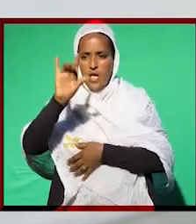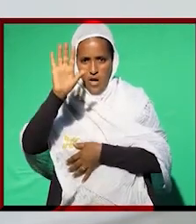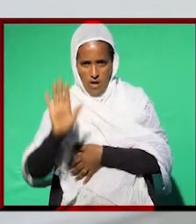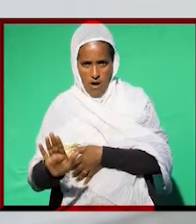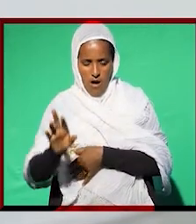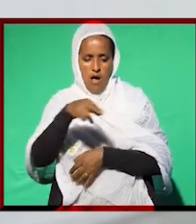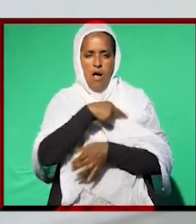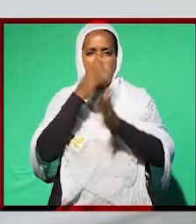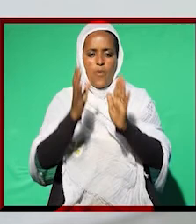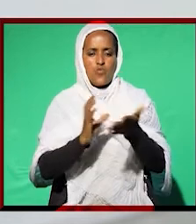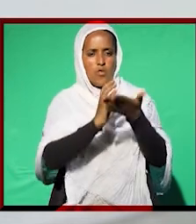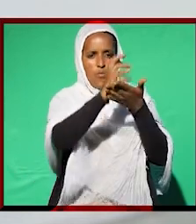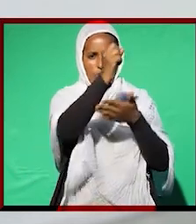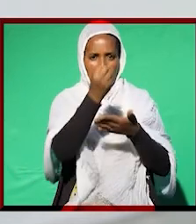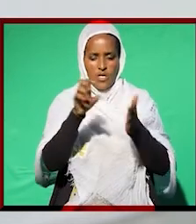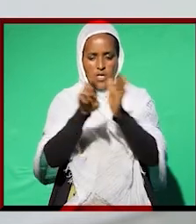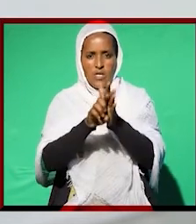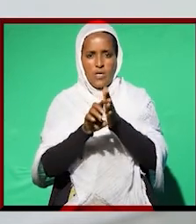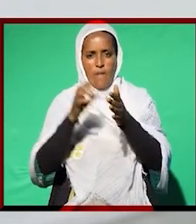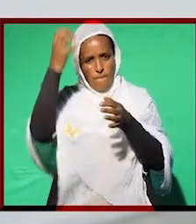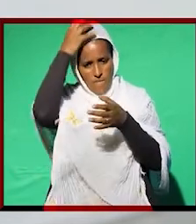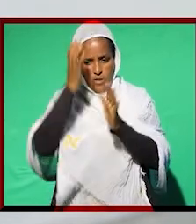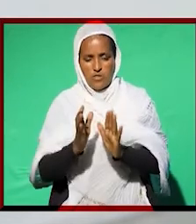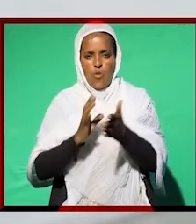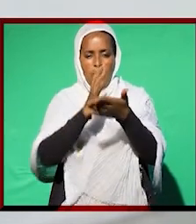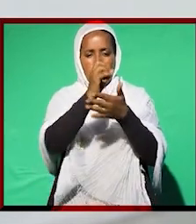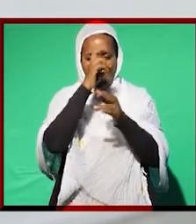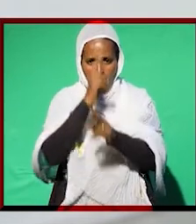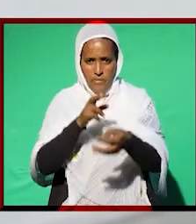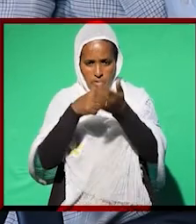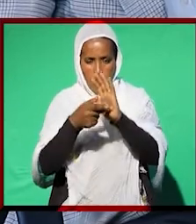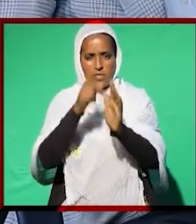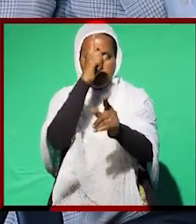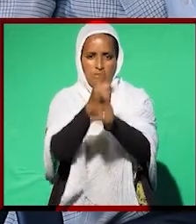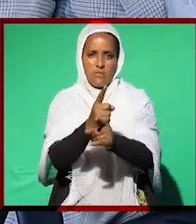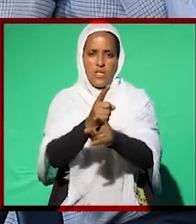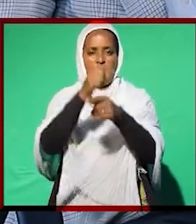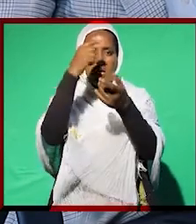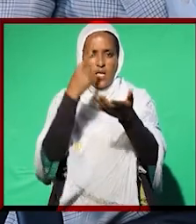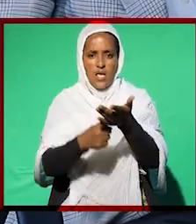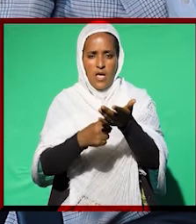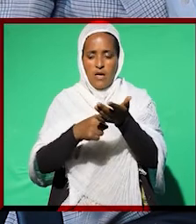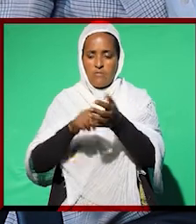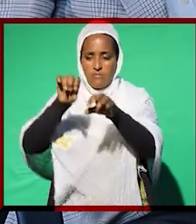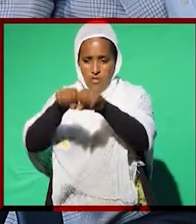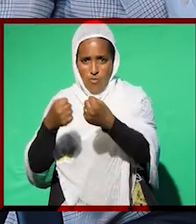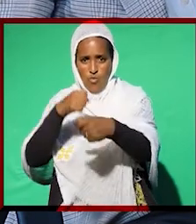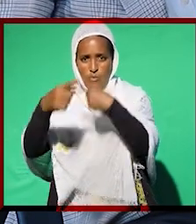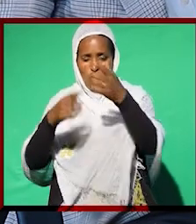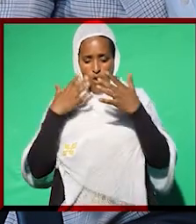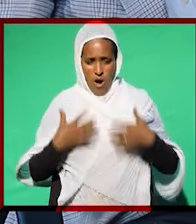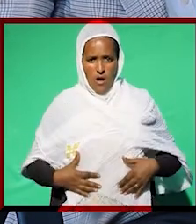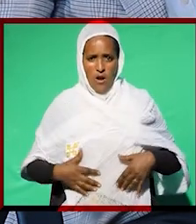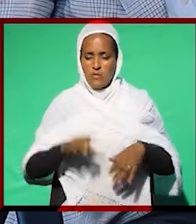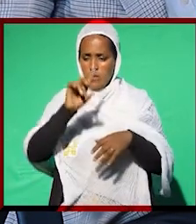እንደ ዜጋ ሃይማኖታዊ መብታቸው፣ ህገ መንግስታዊ መብታቸው ይከበር ማለት ተገቢ ነው። ይህን ጥሰው